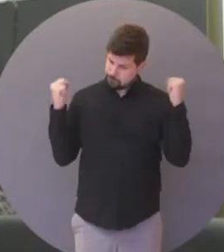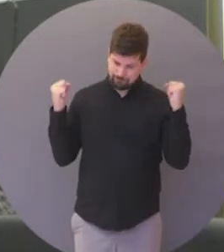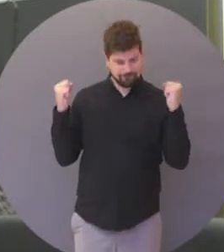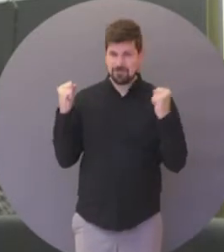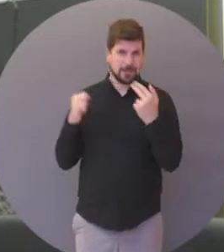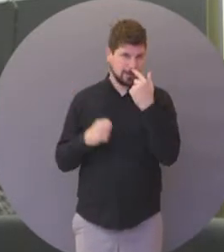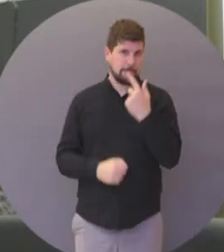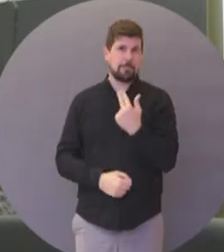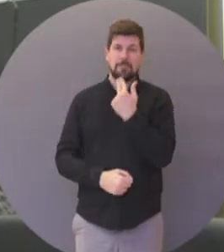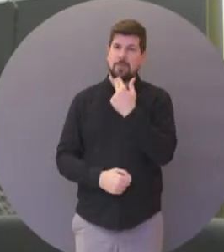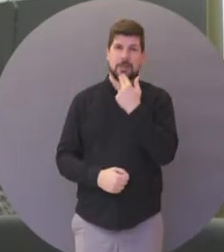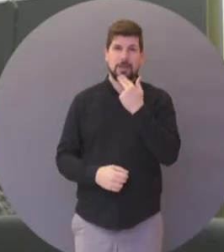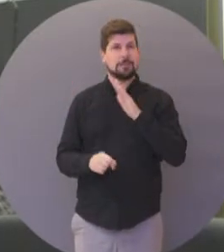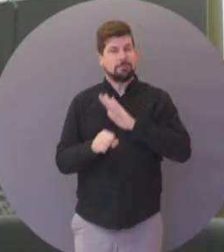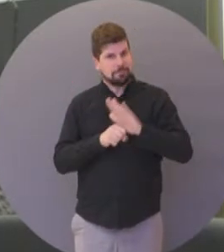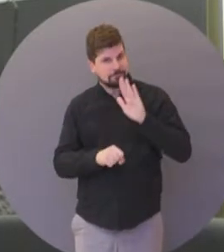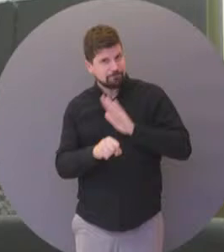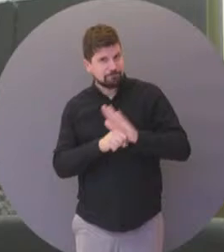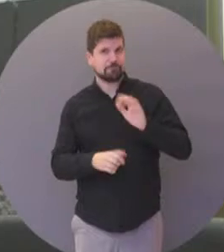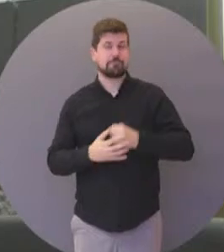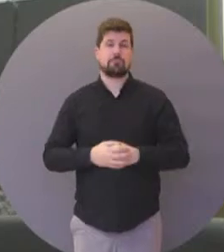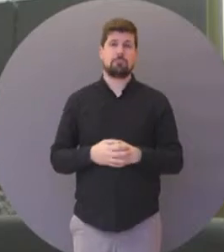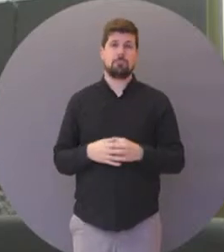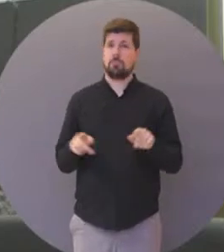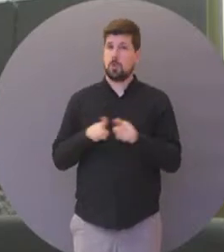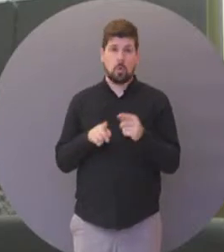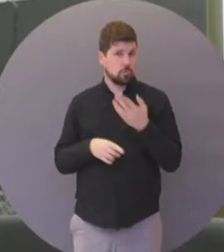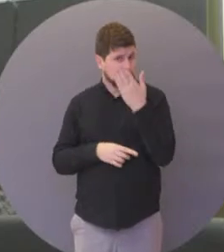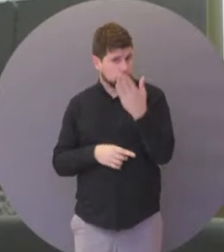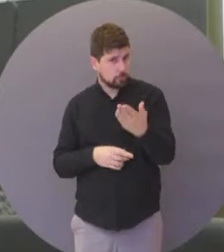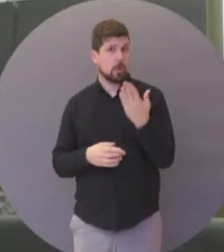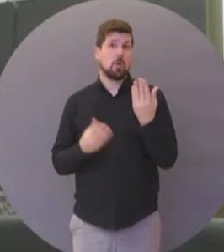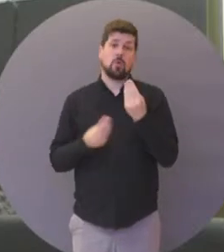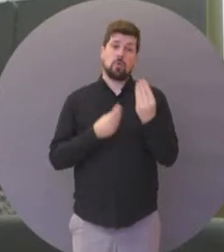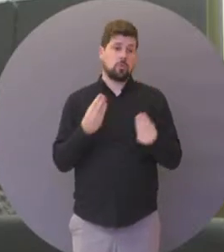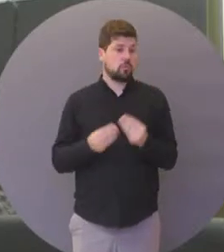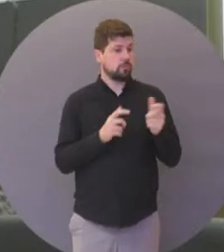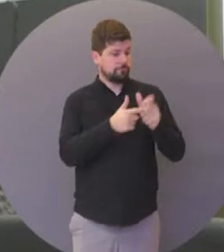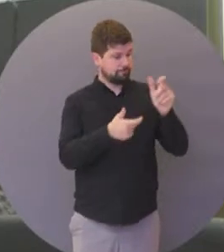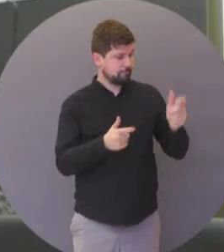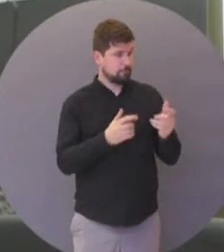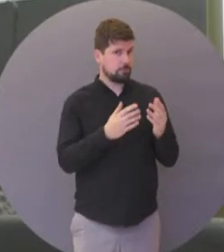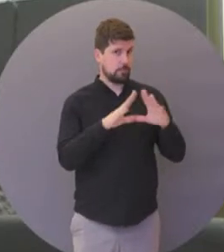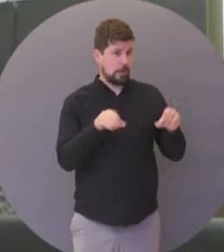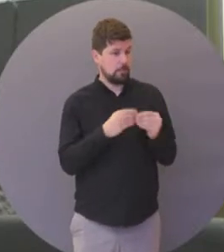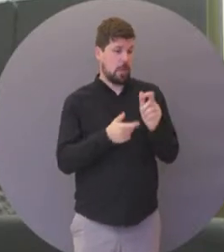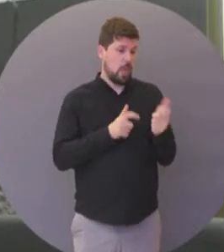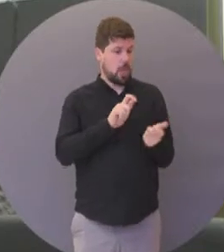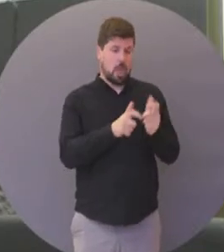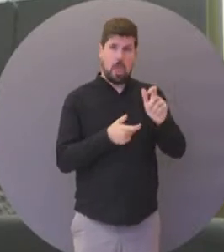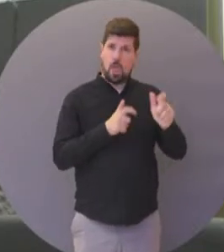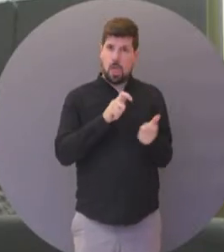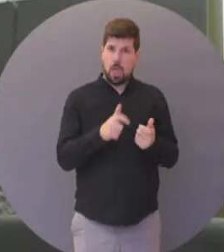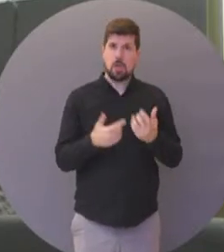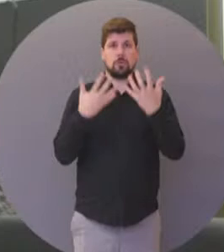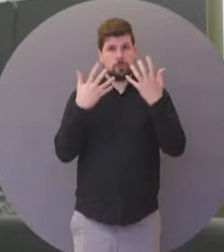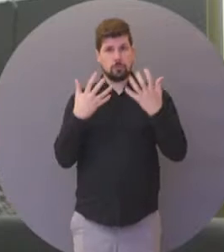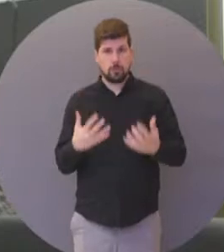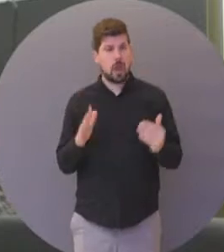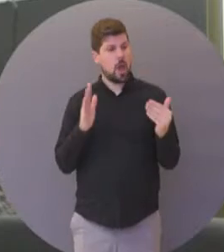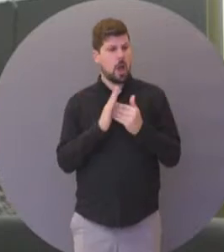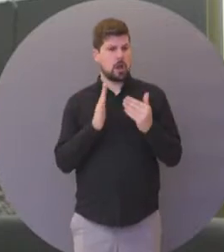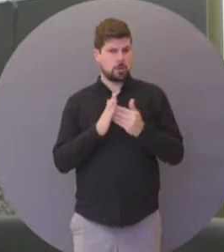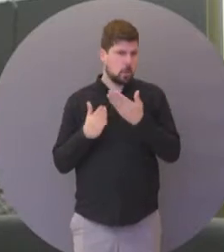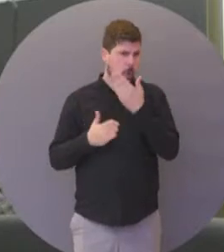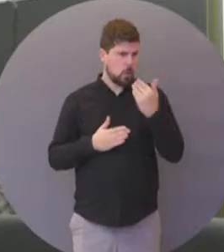efficacité sans faille comme vous comme les foyers les plus précaires nous souhaitons toujours aller vers une meilleure prise en compte des besoins de chacun